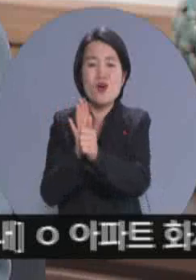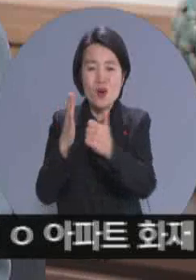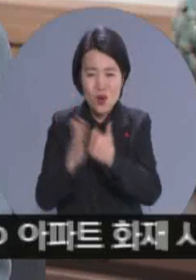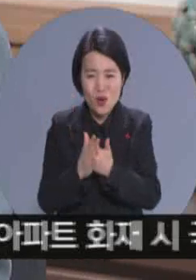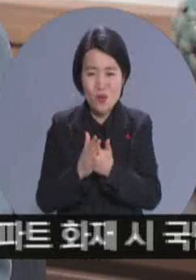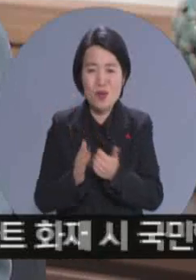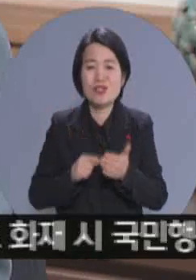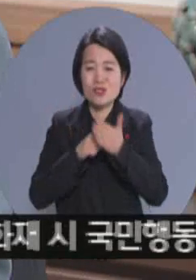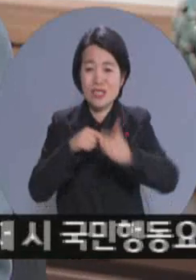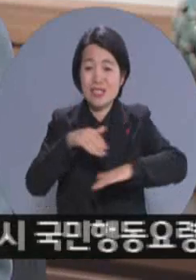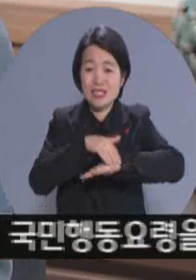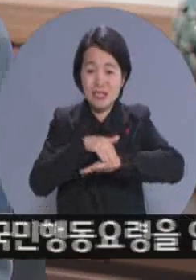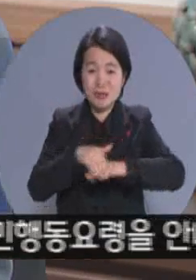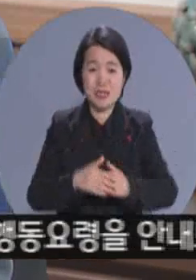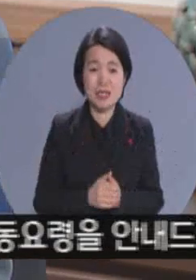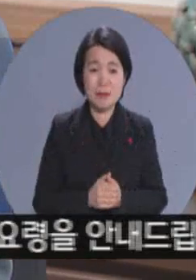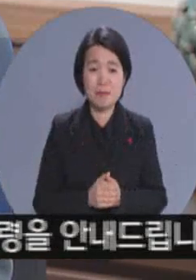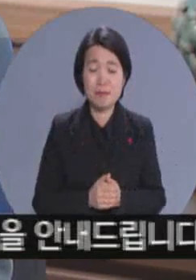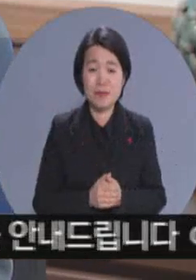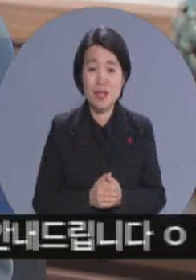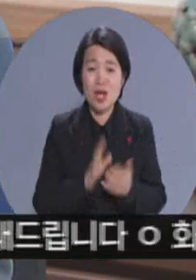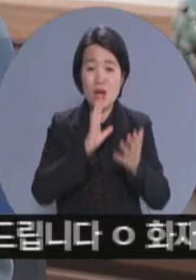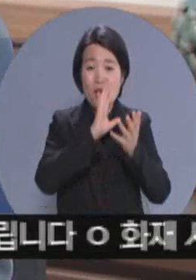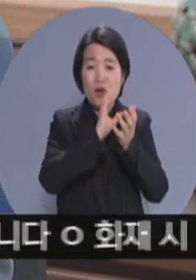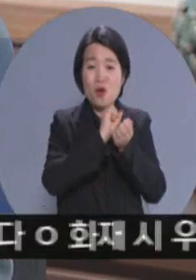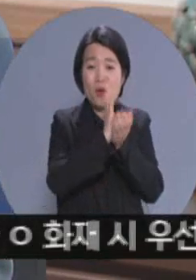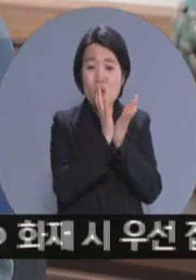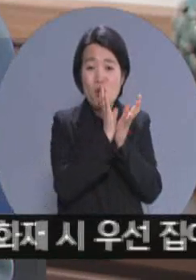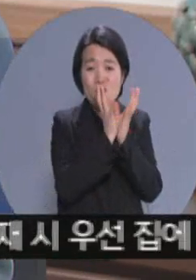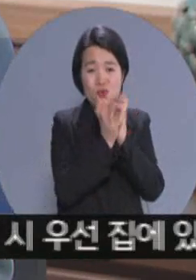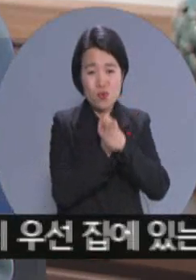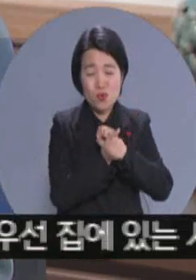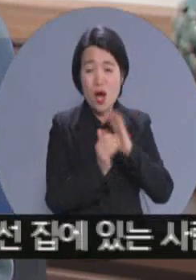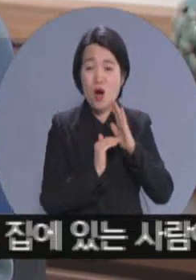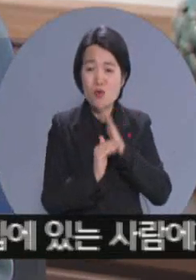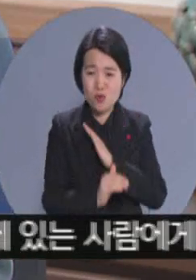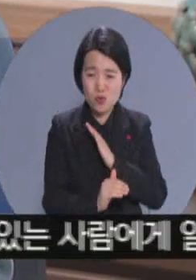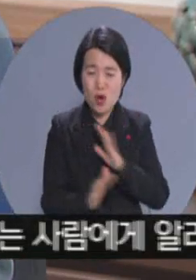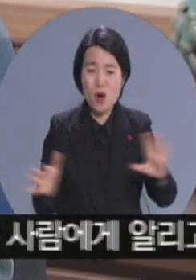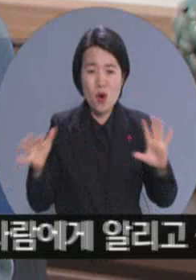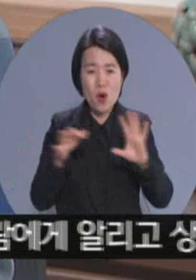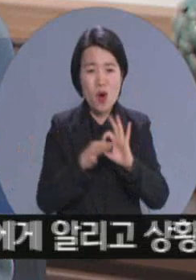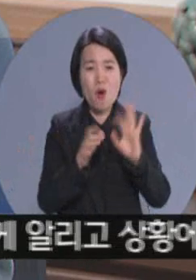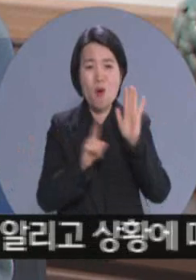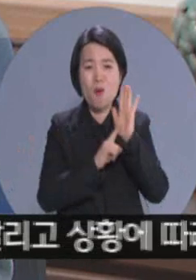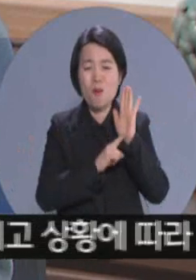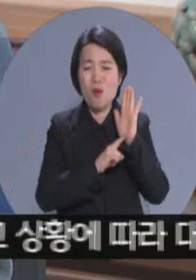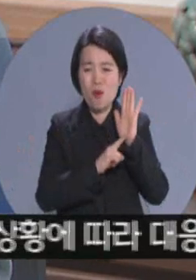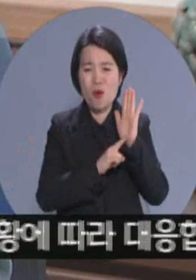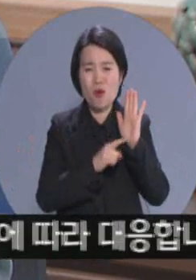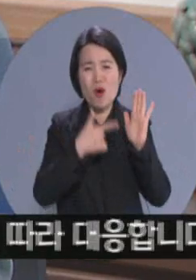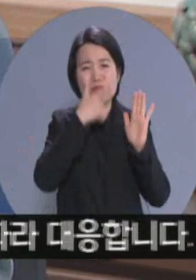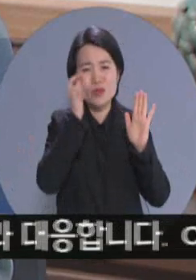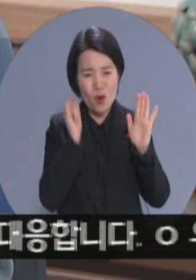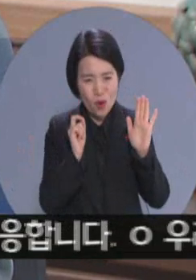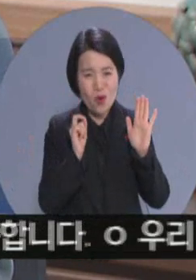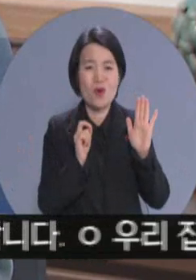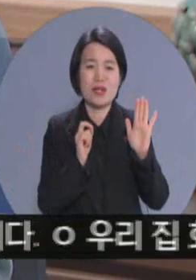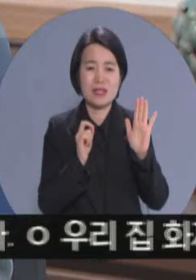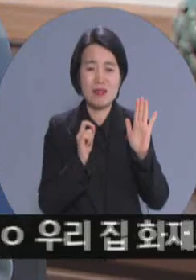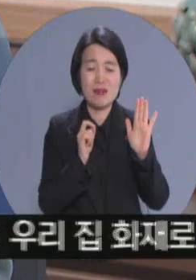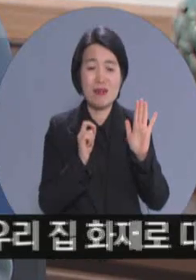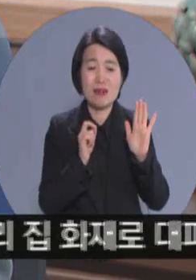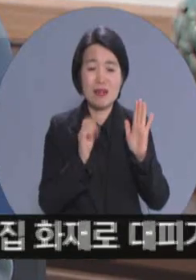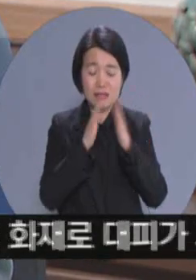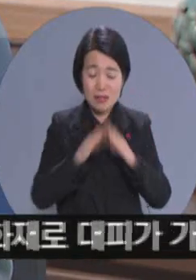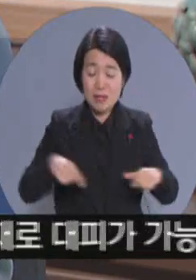매화가지고 나면 어떤 특별한 연계에서 뭐 홍보할 수 있는 것도 부족하고 해서 저희가